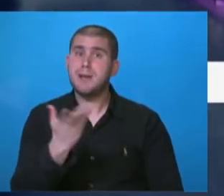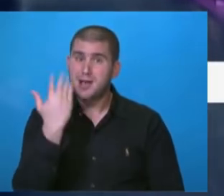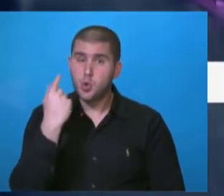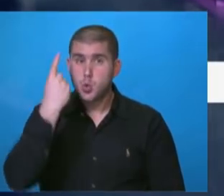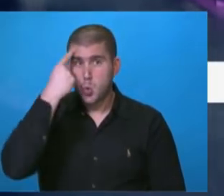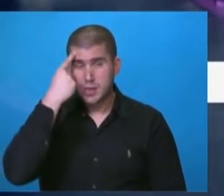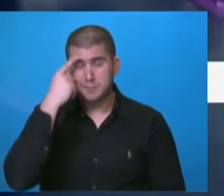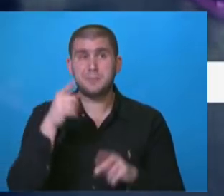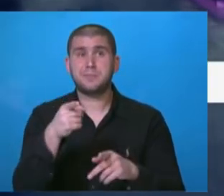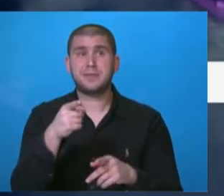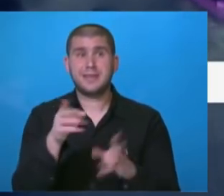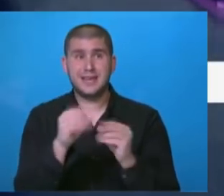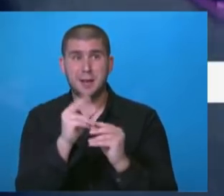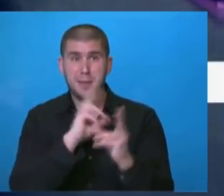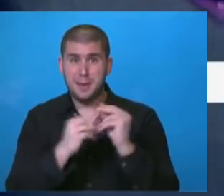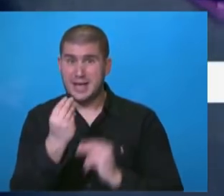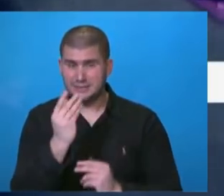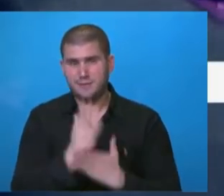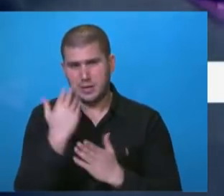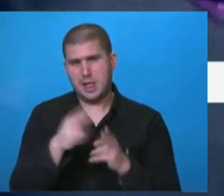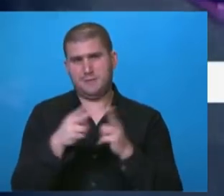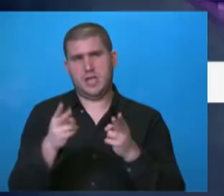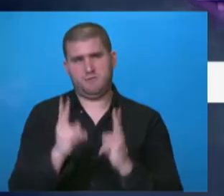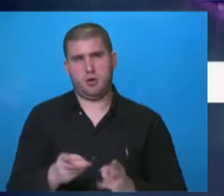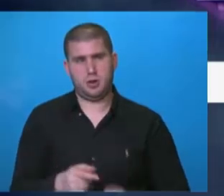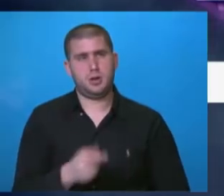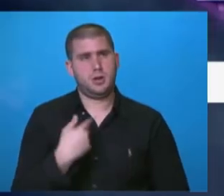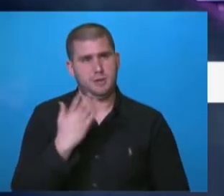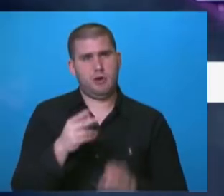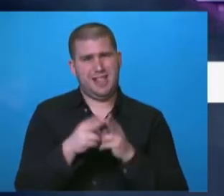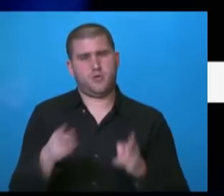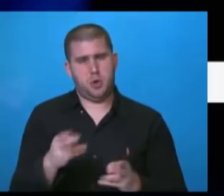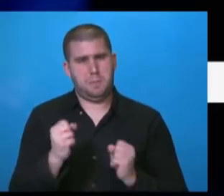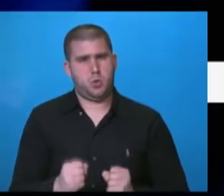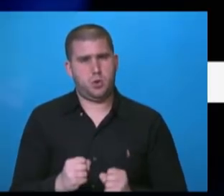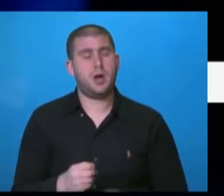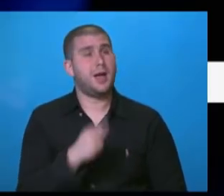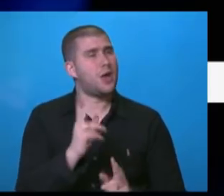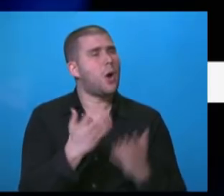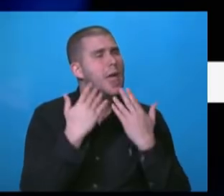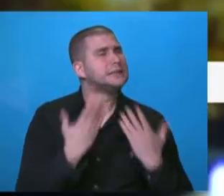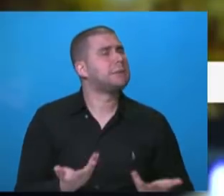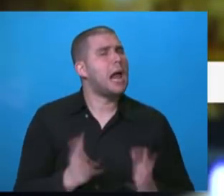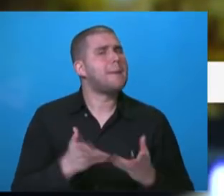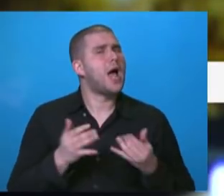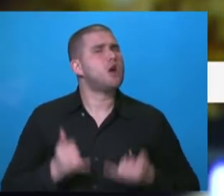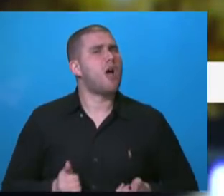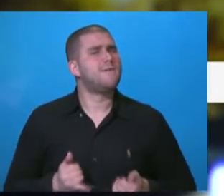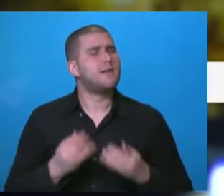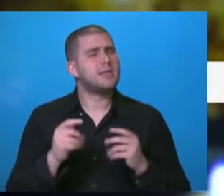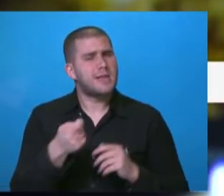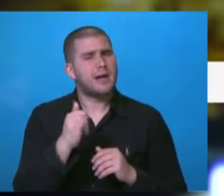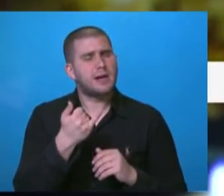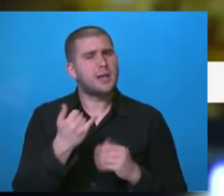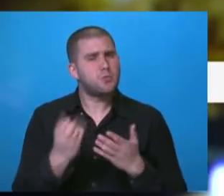יודעים שאיתך מדבר כסף, זה כבר היה נפטר. אוקיי. זה היינו פותרים את הסיפור הזה. אתה יכול להסביר למה עכשיו הדברים האלה כן